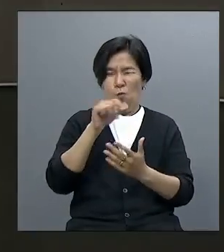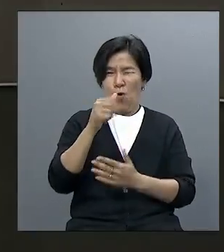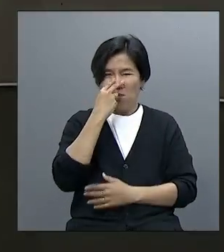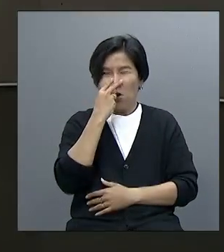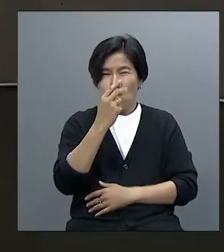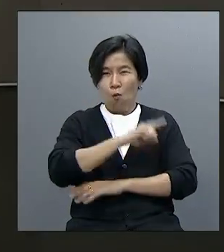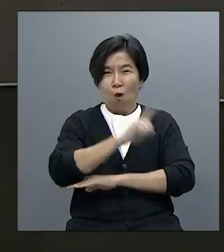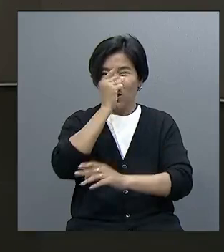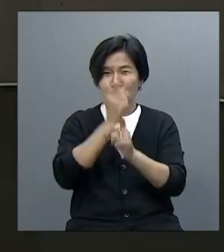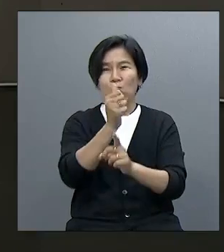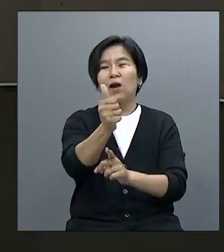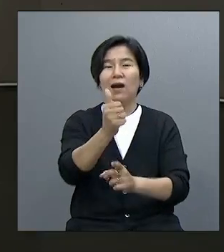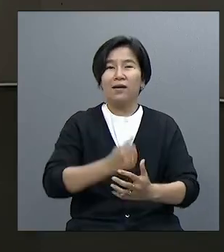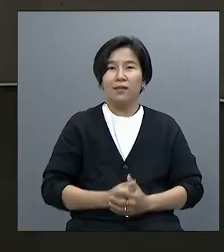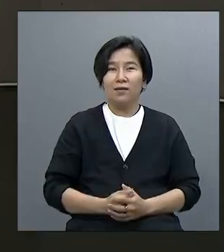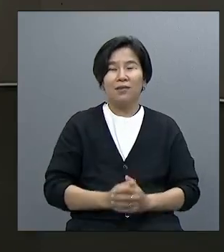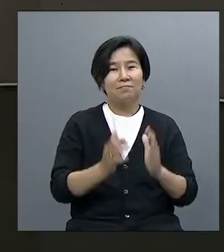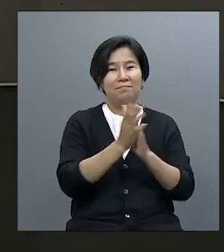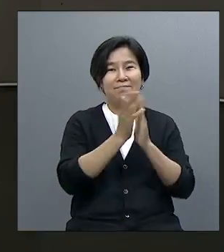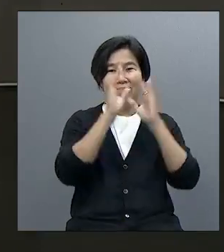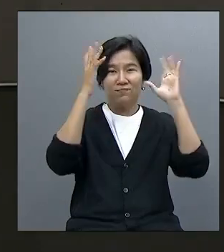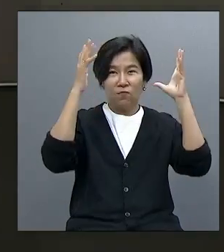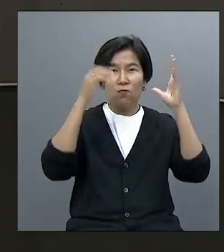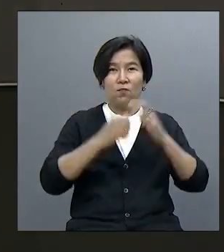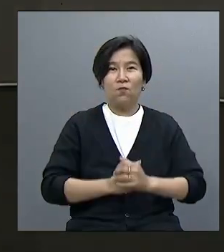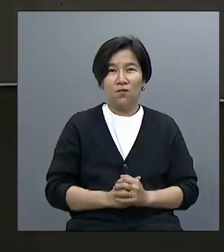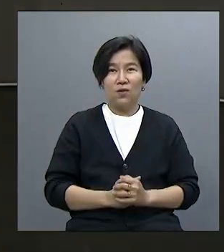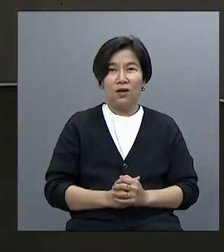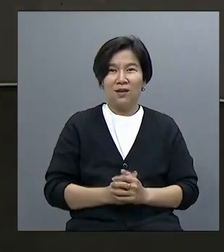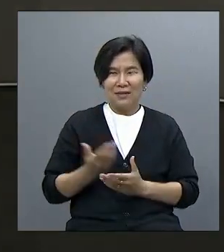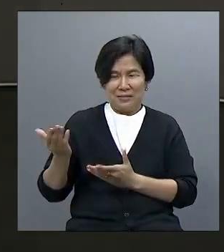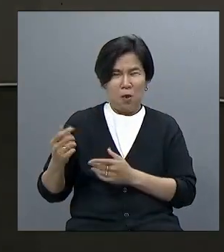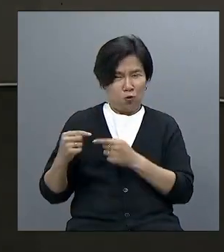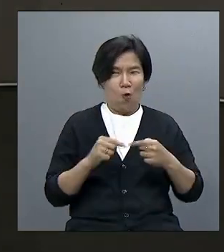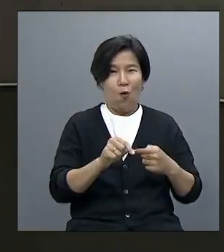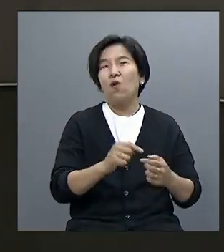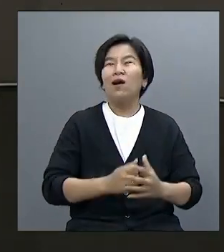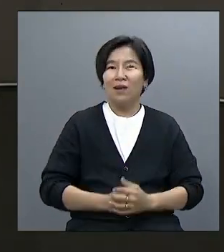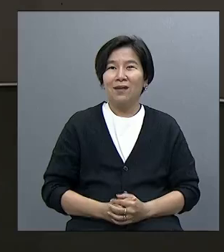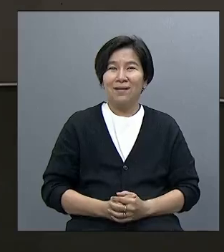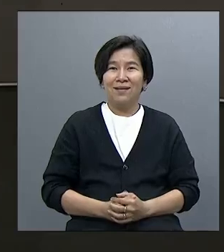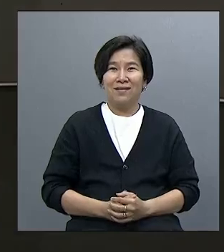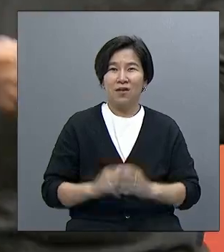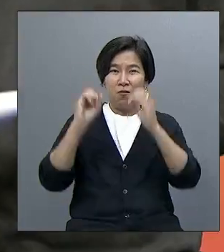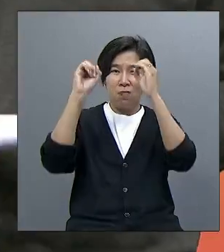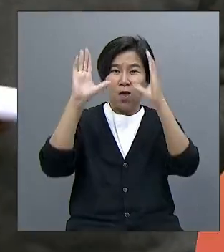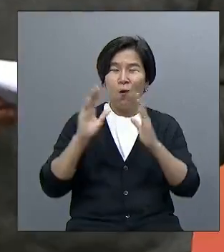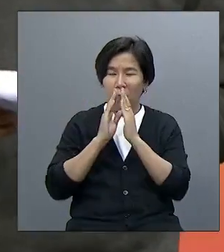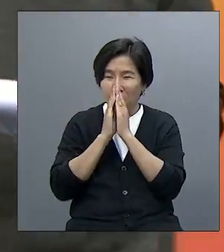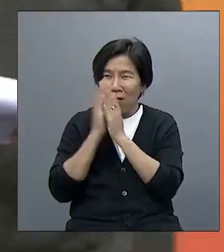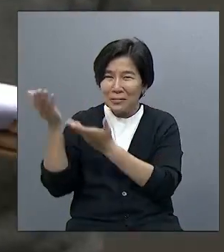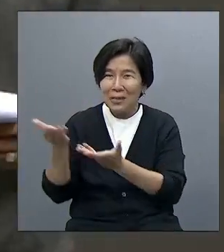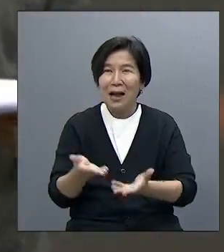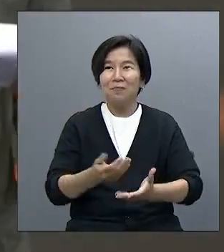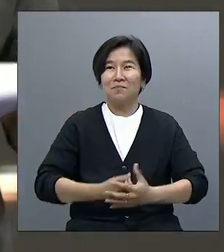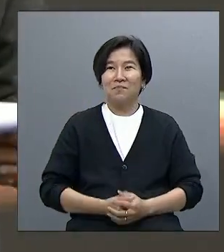มเป็นไง อาจารย์ก๊อฟ เป็นไงอาจารย์ก๊อฟเปิดใหญ่ขนาดนี้อาจารย์แป๊ะต้องใหญ่กว่าแน่เลยครับ ต้องครูแล้วครับ ลอง